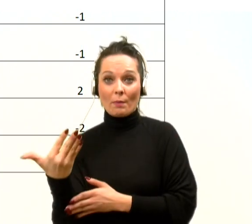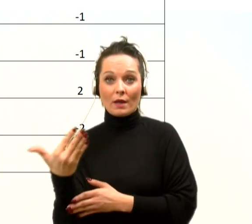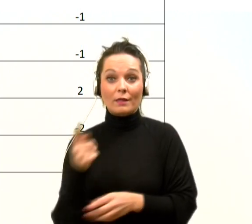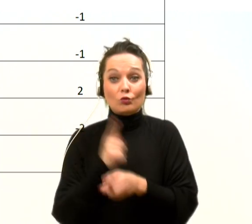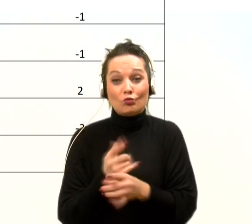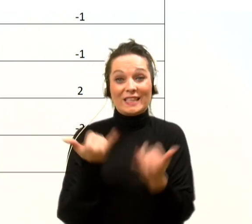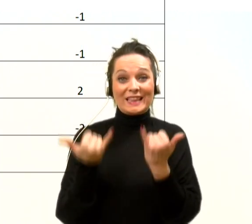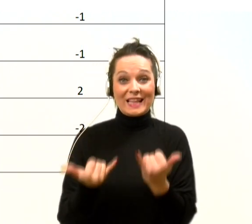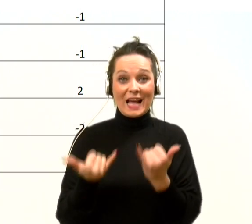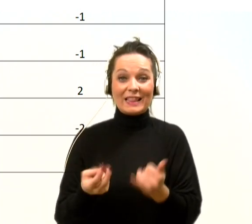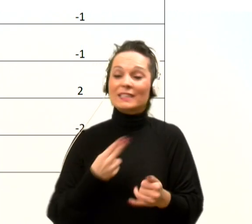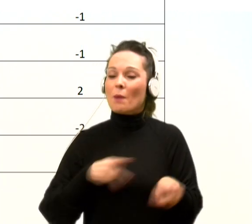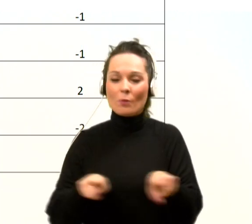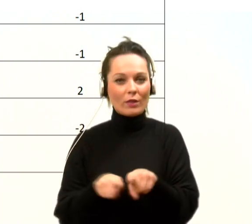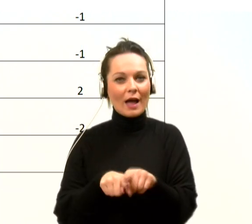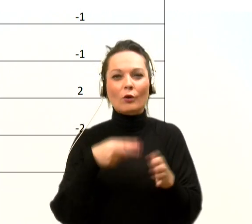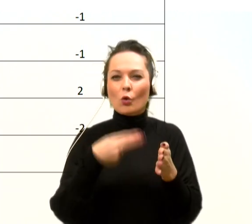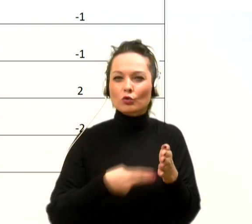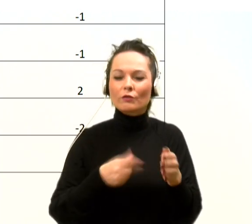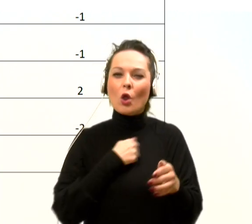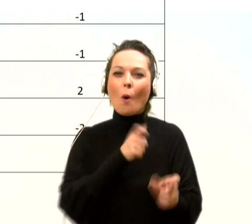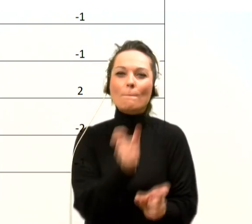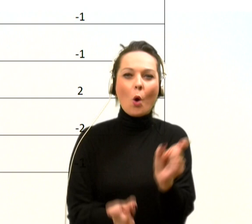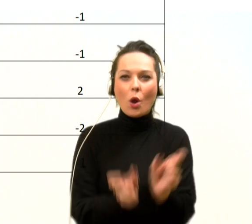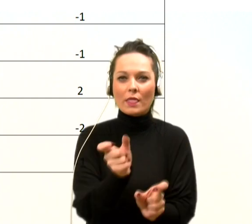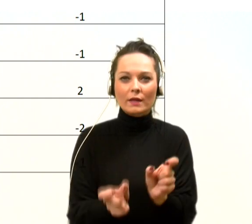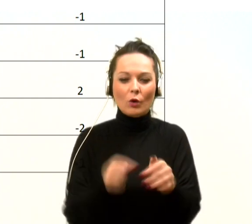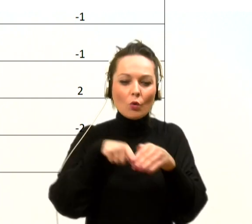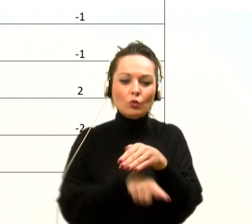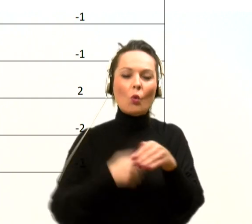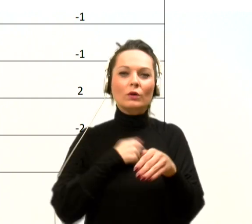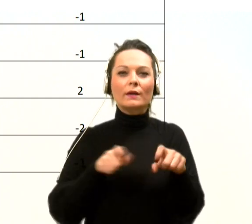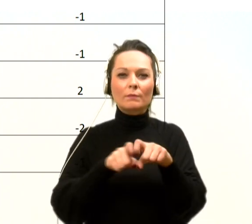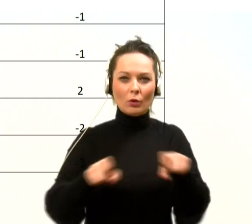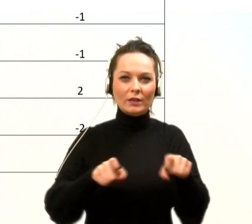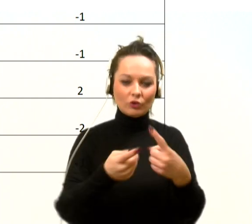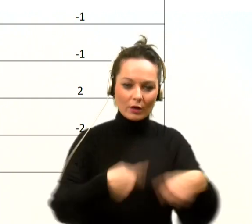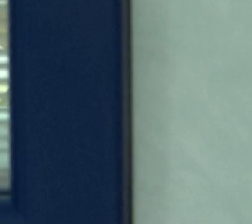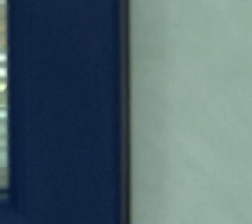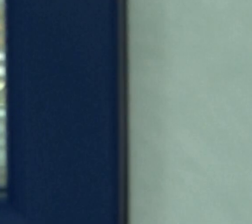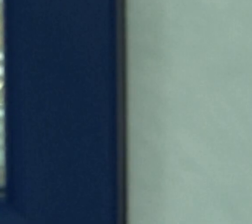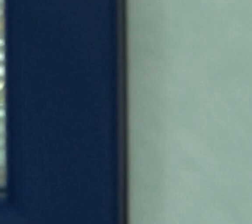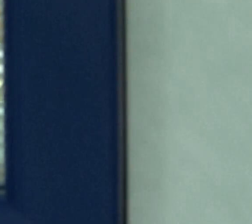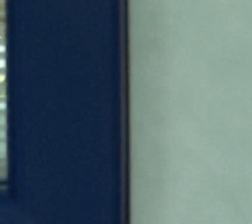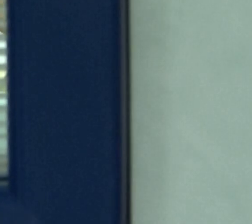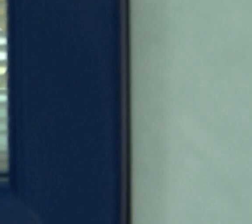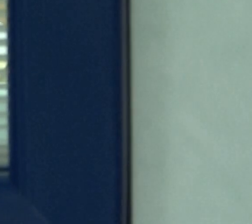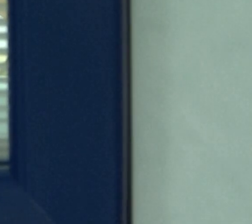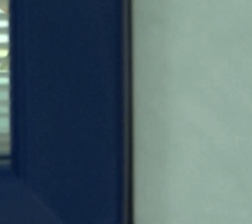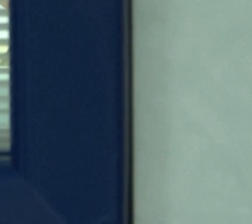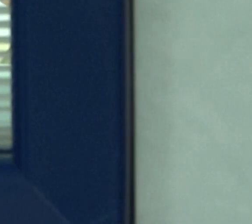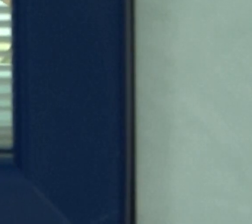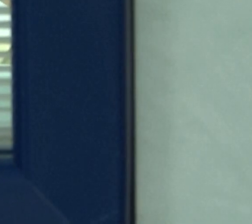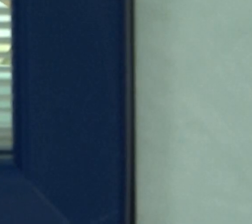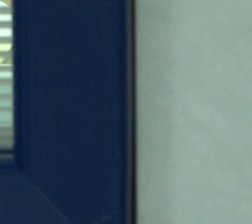tudi danes imamo enako število bolnikov v bolniških oddelkih. Trenutno je v UKC